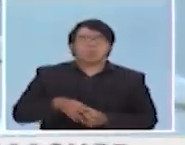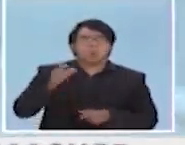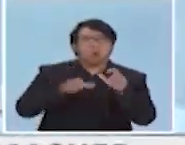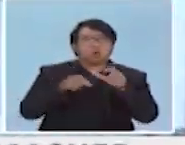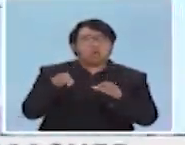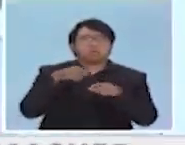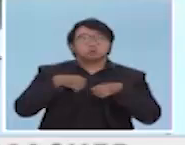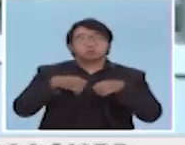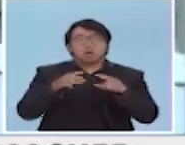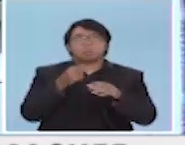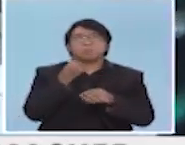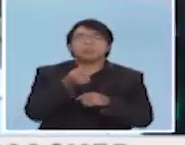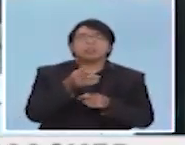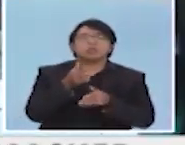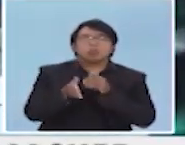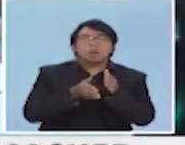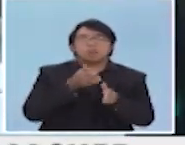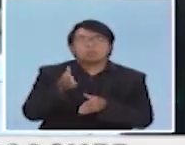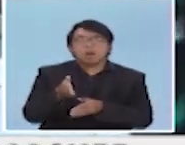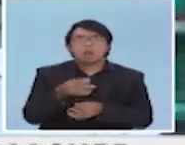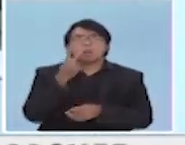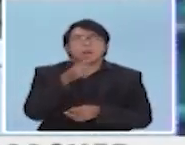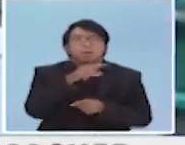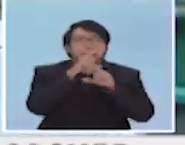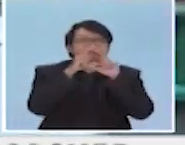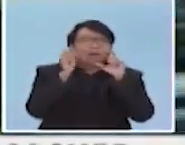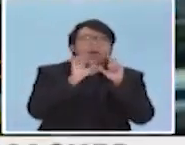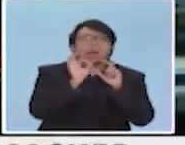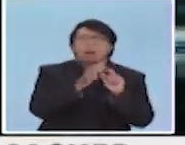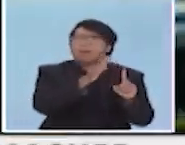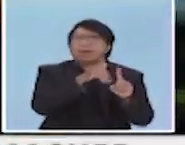Jakarta Pusat yang tidak menggunakan masker dibawa petugas Satpol PP untuk didata.